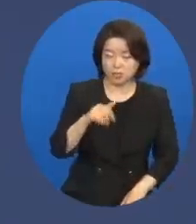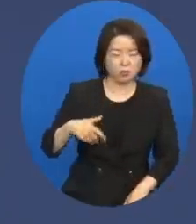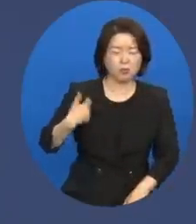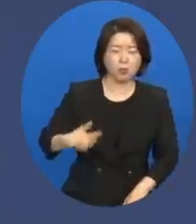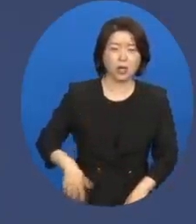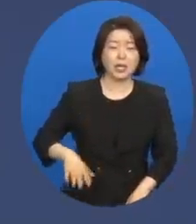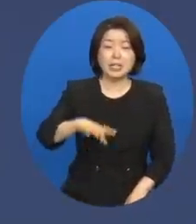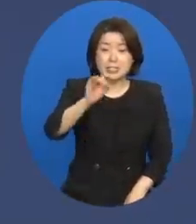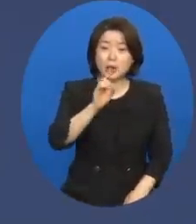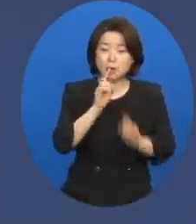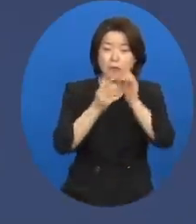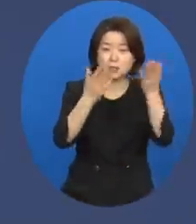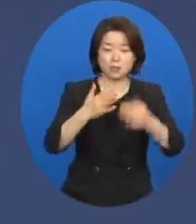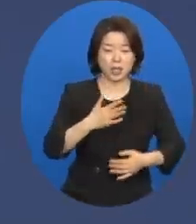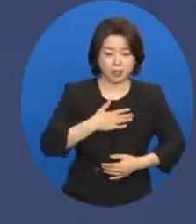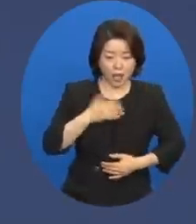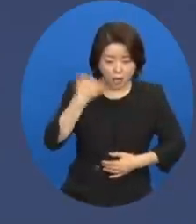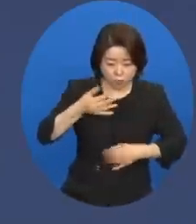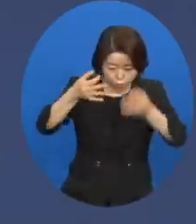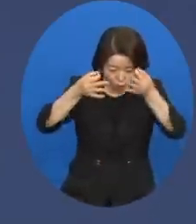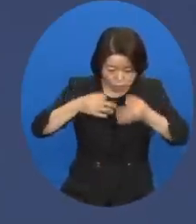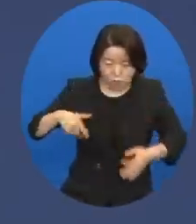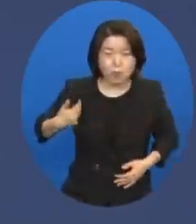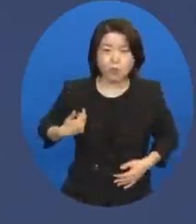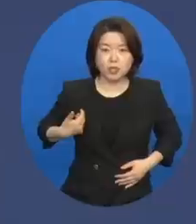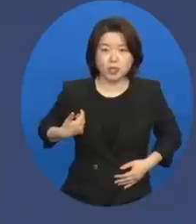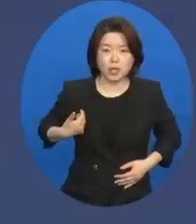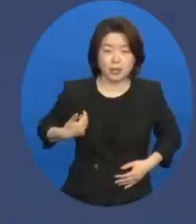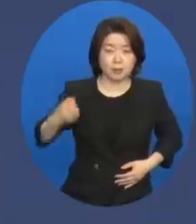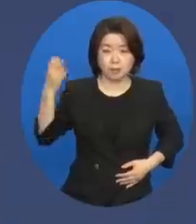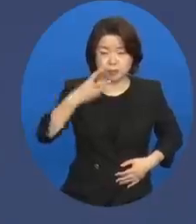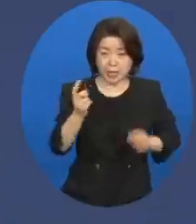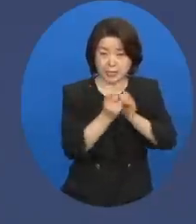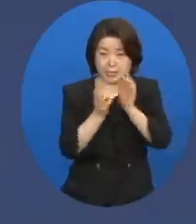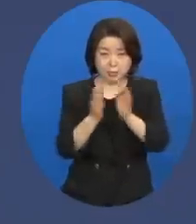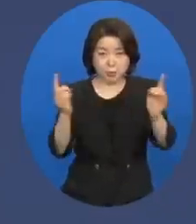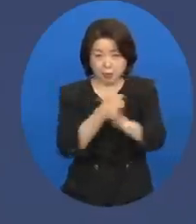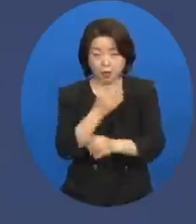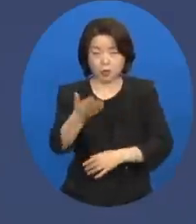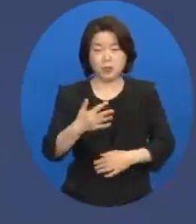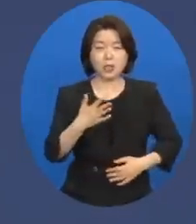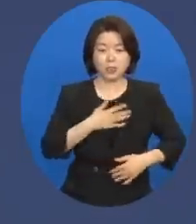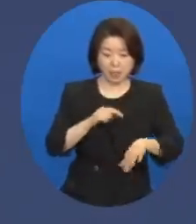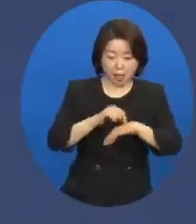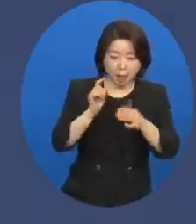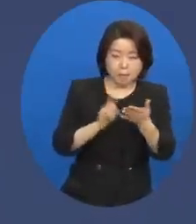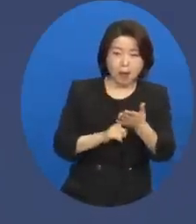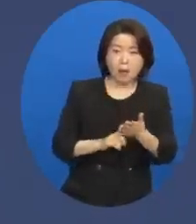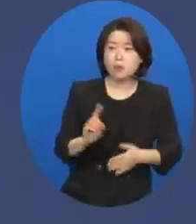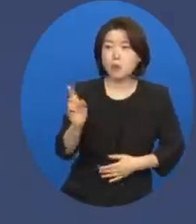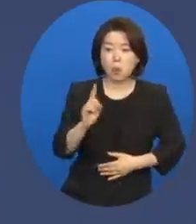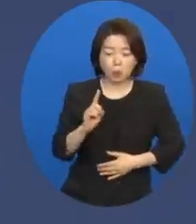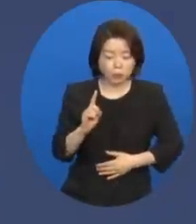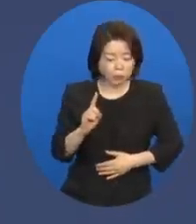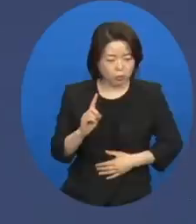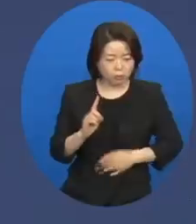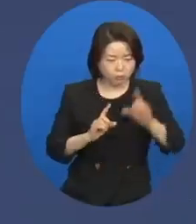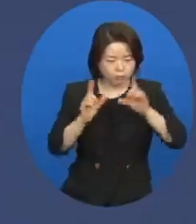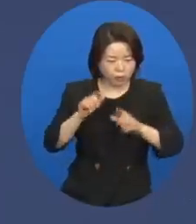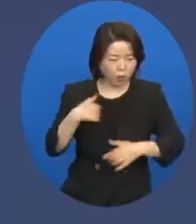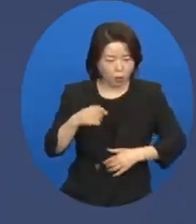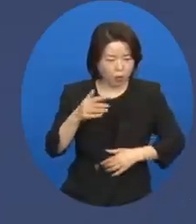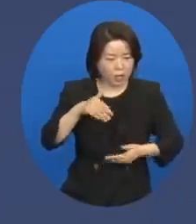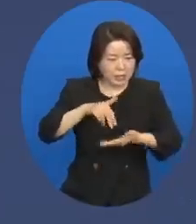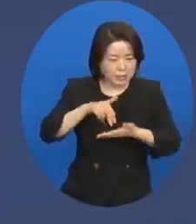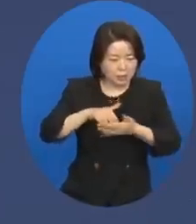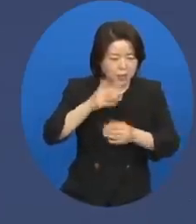말씀드린 대로 내가 누군지를 모르니까 그 말은 다시 더 직접적으로 말하면 내 마음이 어떻게 생겨먹은지를 모르는 거예요.